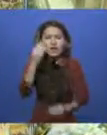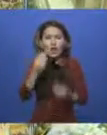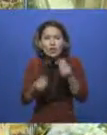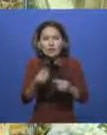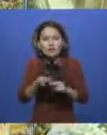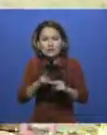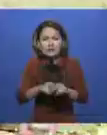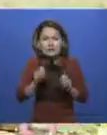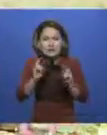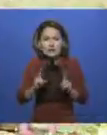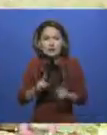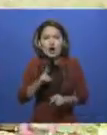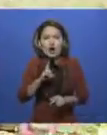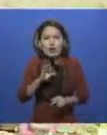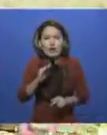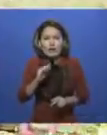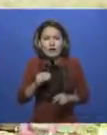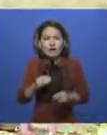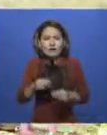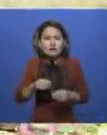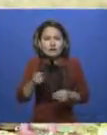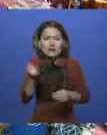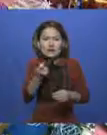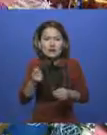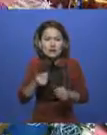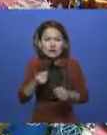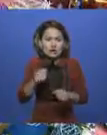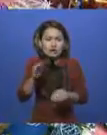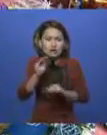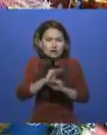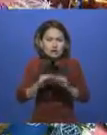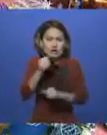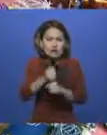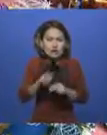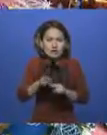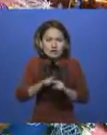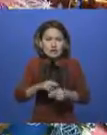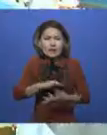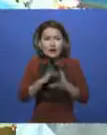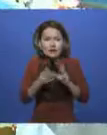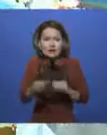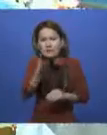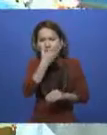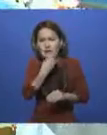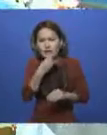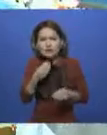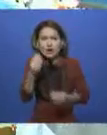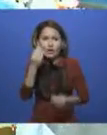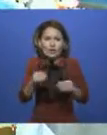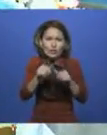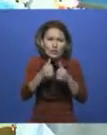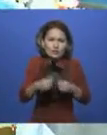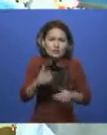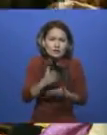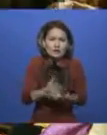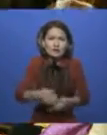дәндерінен жасалған. Бұл шыршаға сән береді, әрі өзінен хош иіс таратады. Жұпар иісті майшамдарда қысқа ауылдың көрінісі бейнеленсе, тәтті торттар